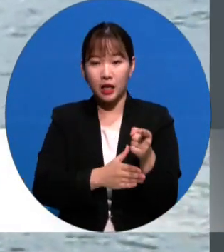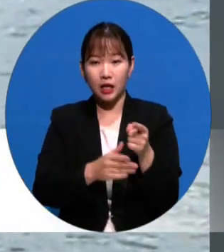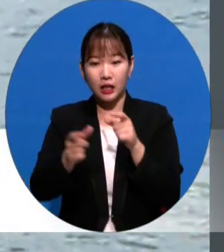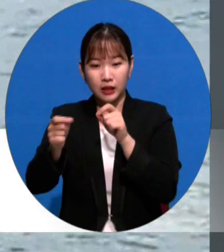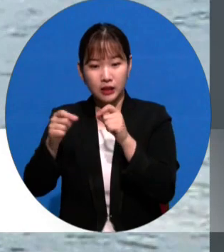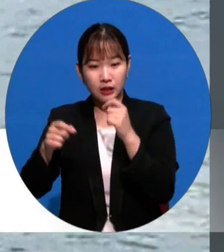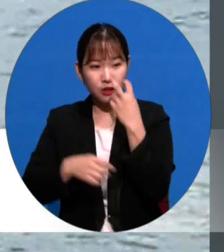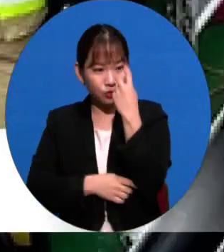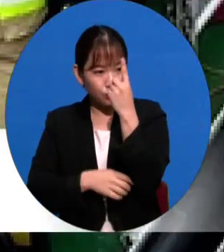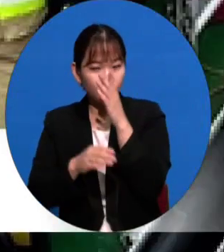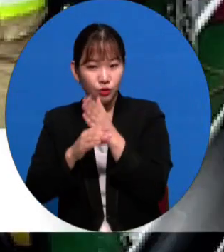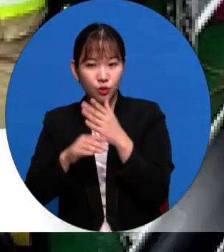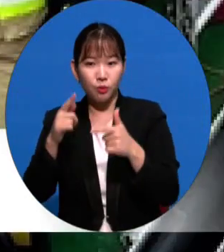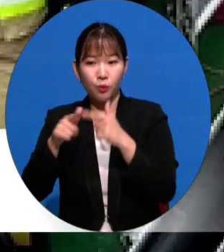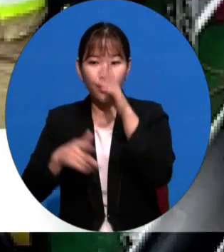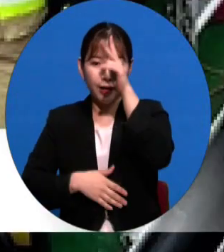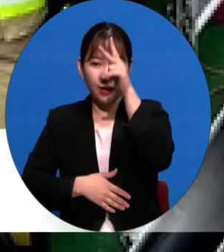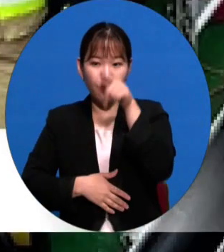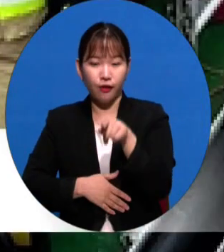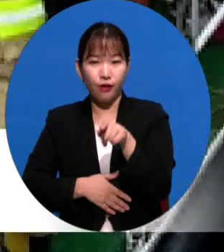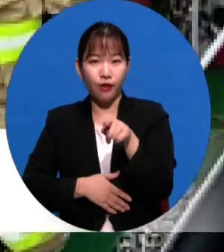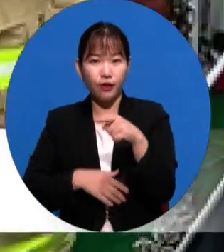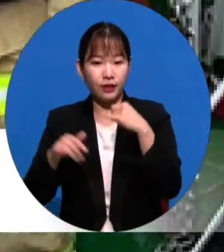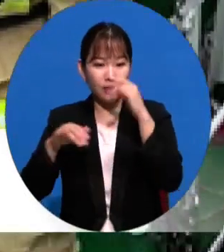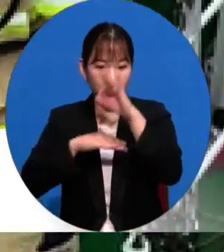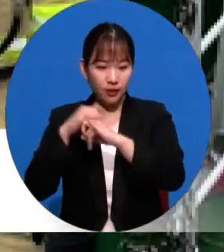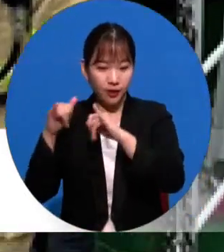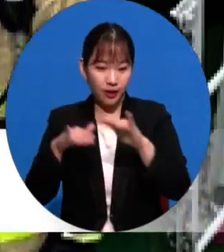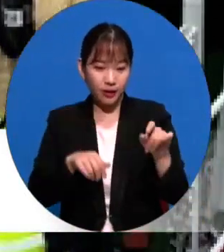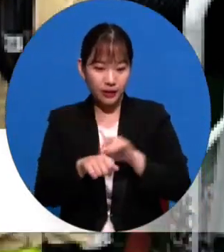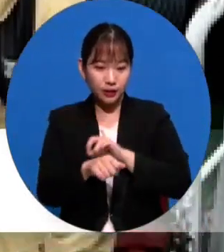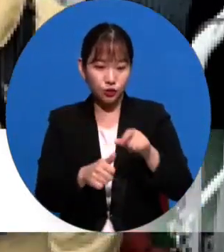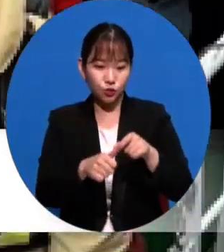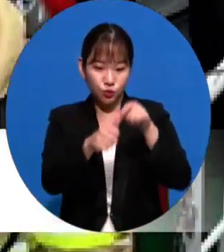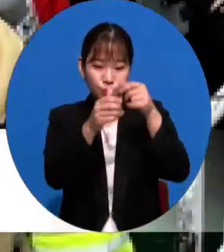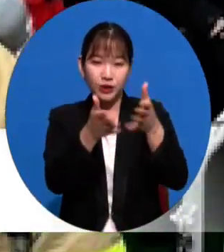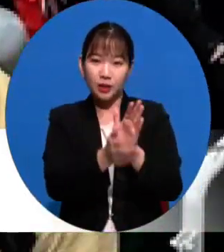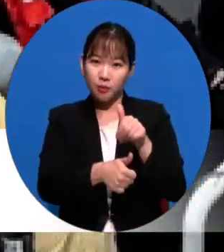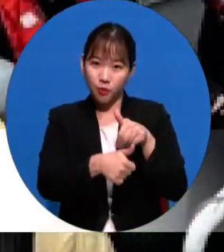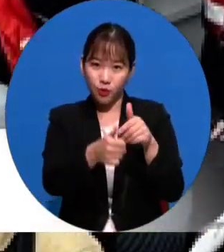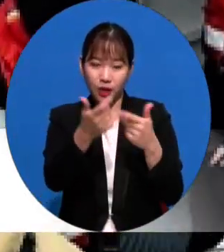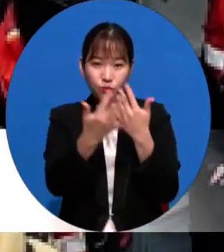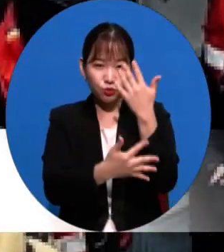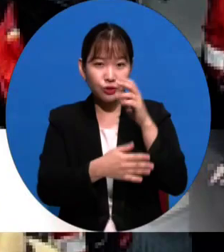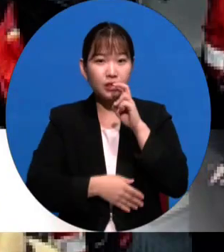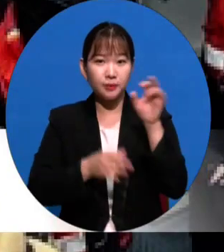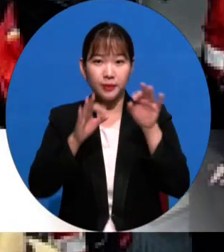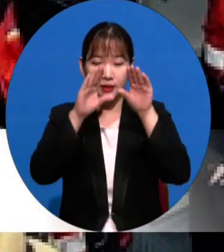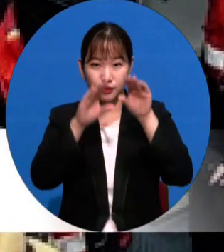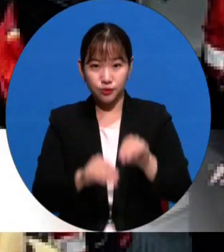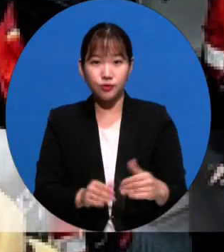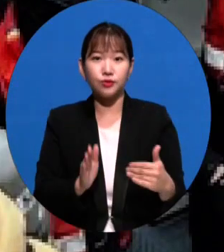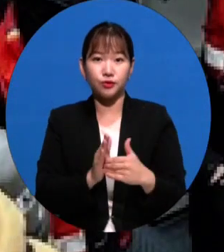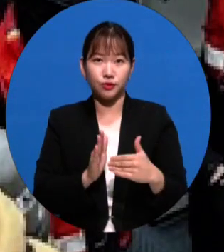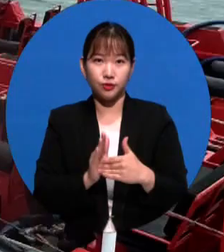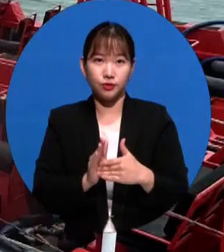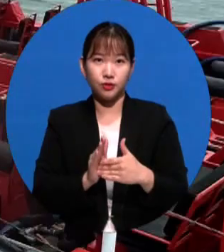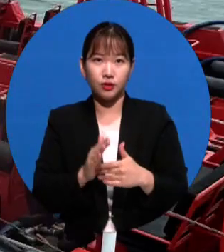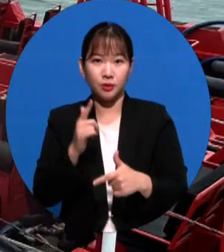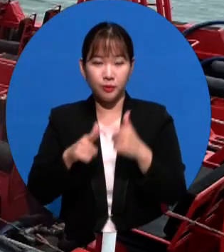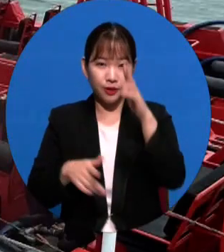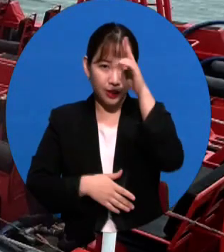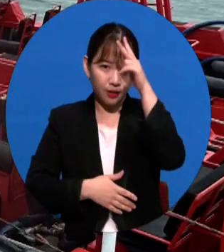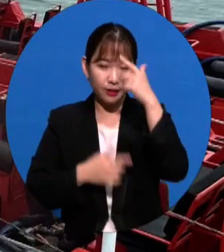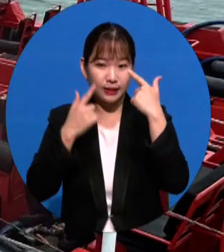당시 인근 해역을 순찰 중이던 목포해경은 서해해양특수 구조대 등을 투입해 불길을 20여분 만에 진화했습니다